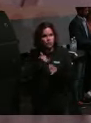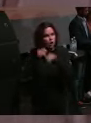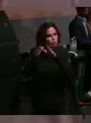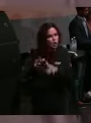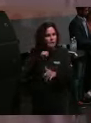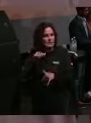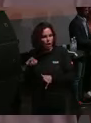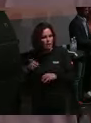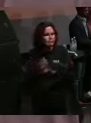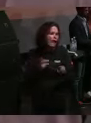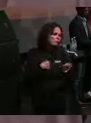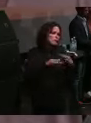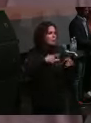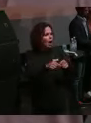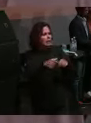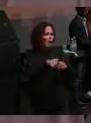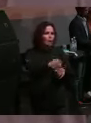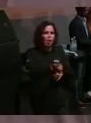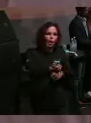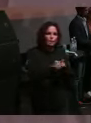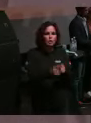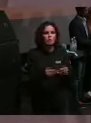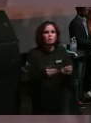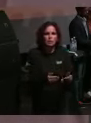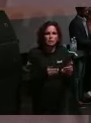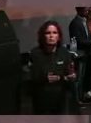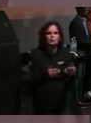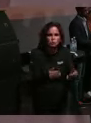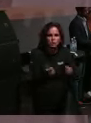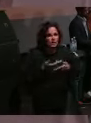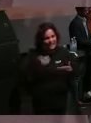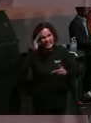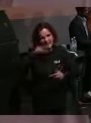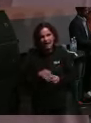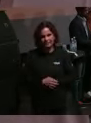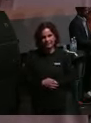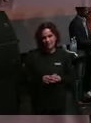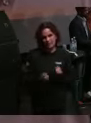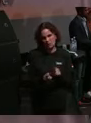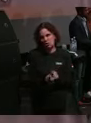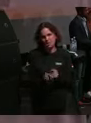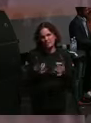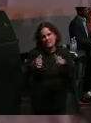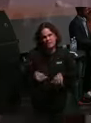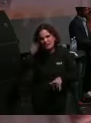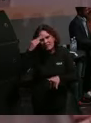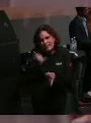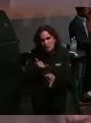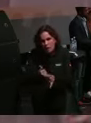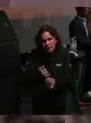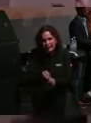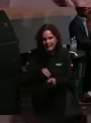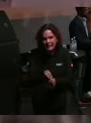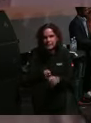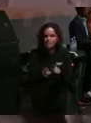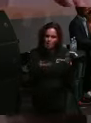Nei, det skulle jeg komme tilbake til i løpet av året, så det utsatt det. Og nå vet ingen. Så det jo ikke noe sånn rocket science, egentlig. Det er at man får et sigbare